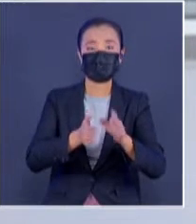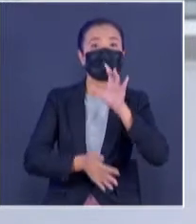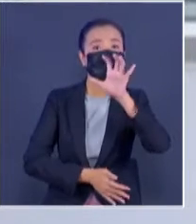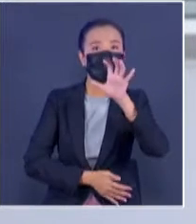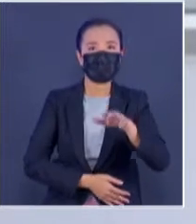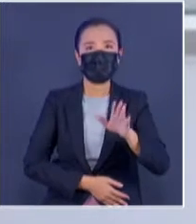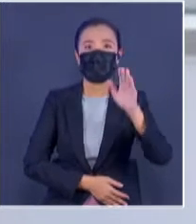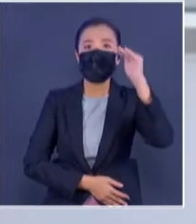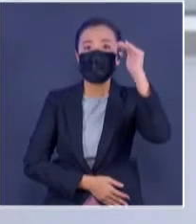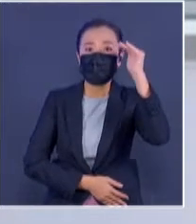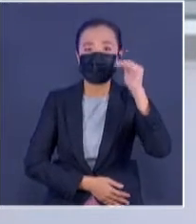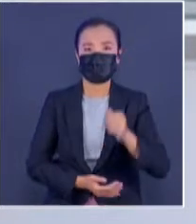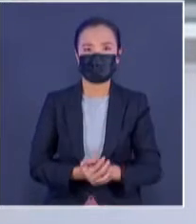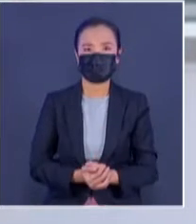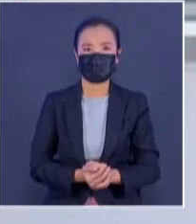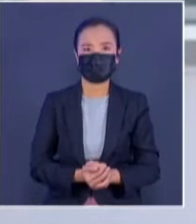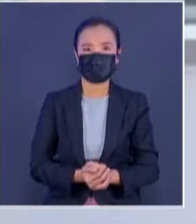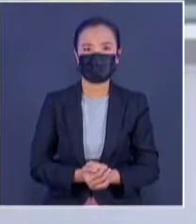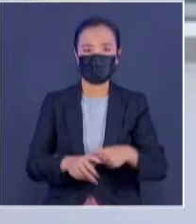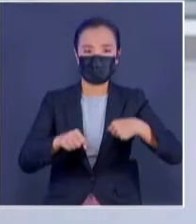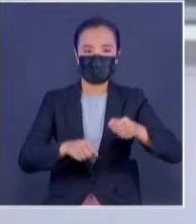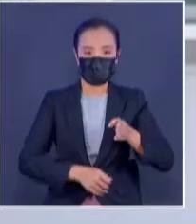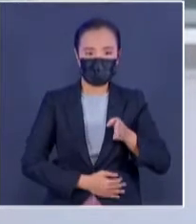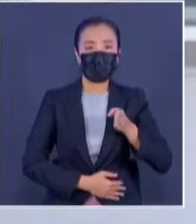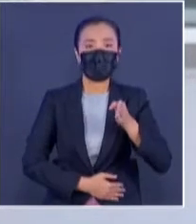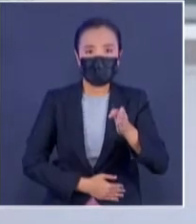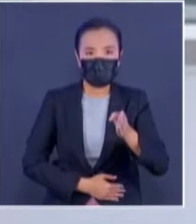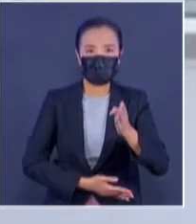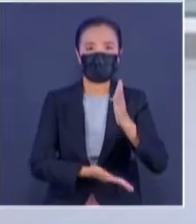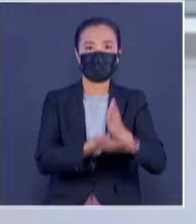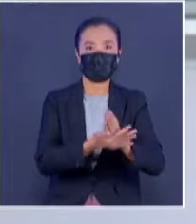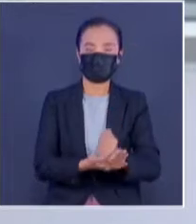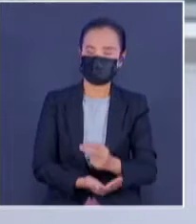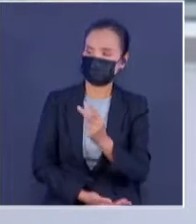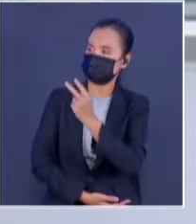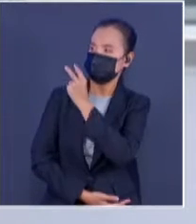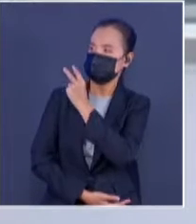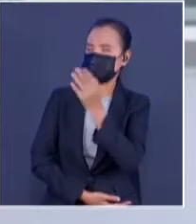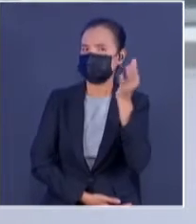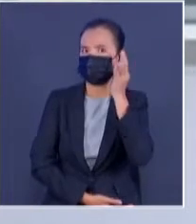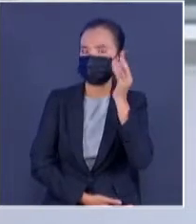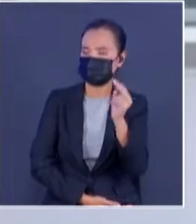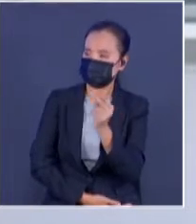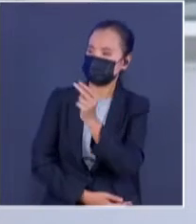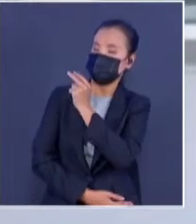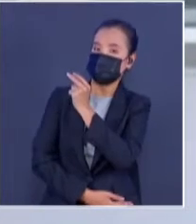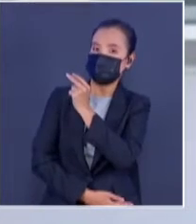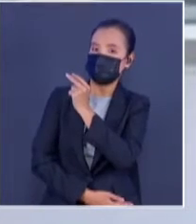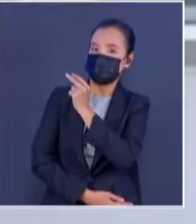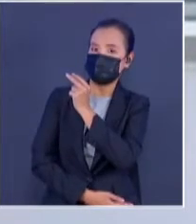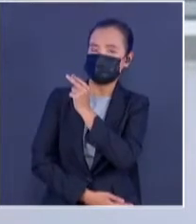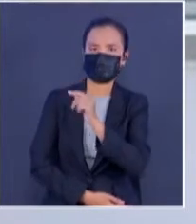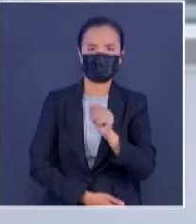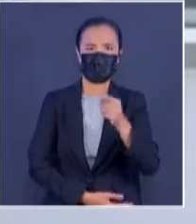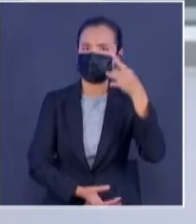าพี่หวังให้เธอหยุดรถครับพอเธอหันมองกลับไปได้ยินพี่ๆแหละแล้วก็หันมองกลับไปปรากฏเอ๊ะค